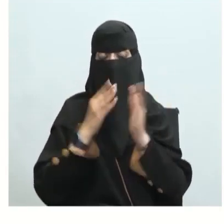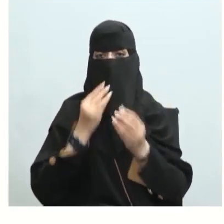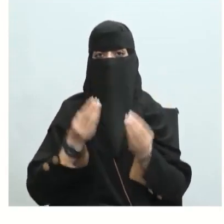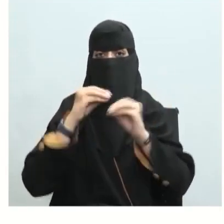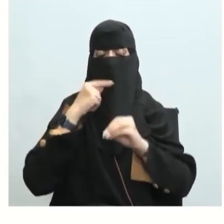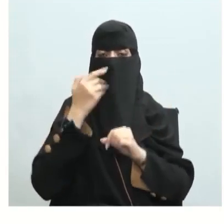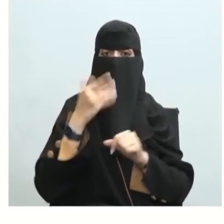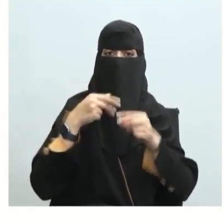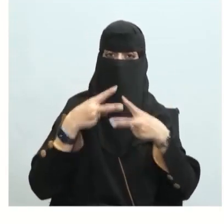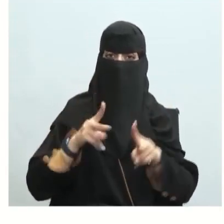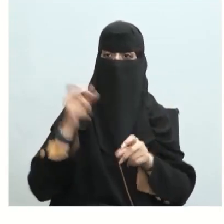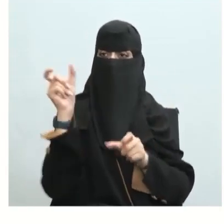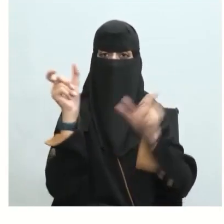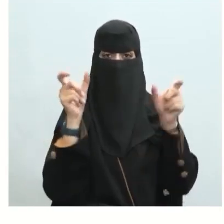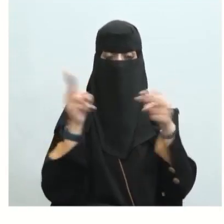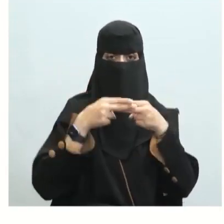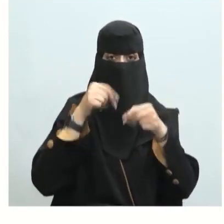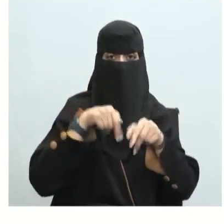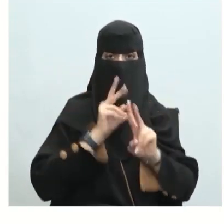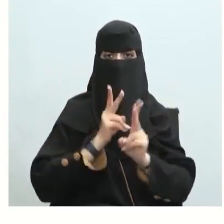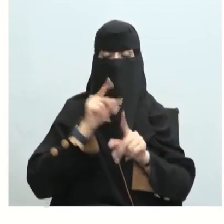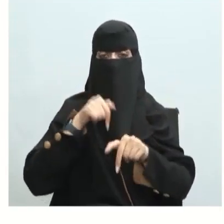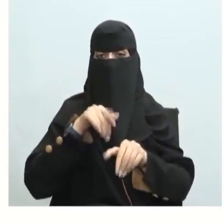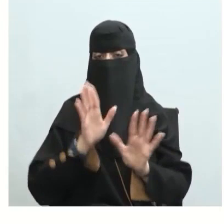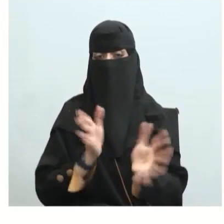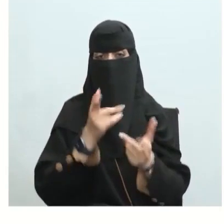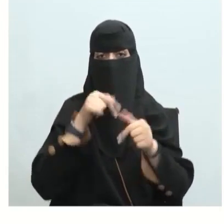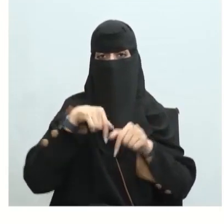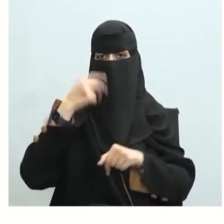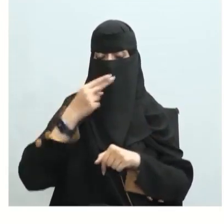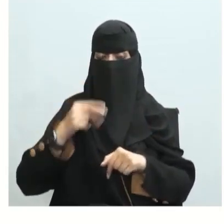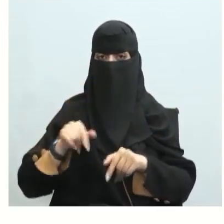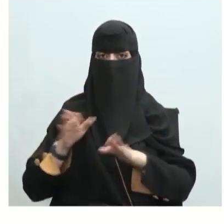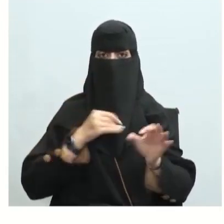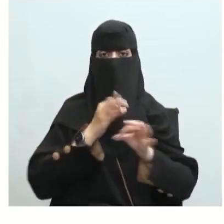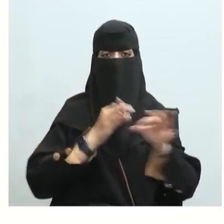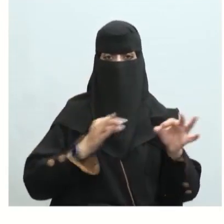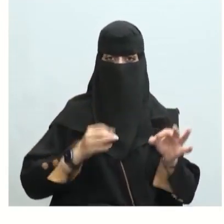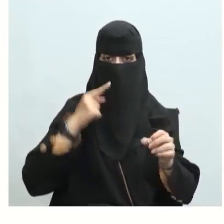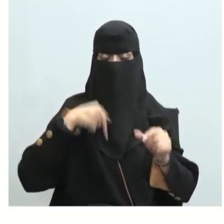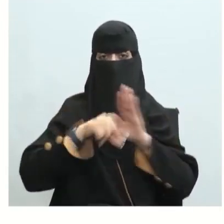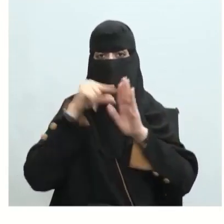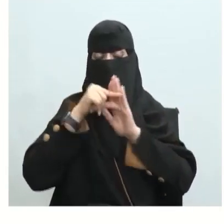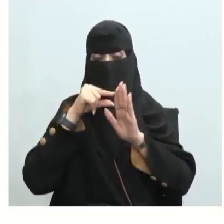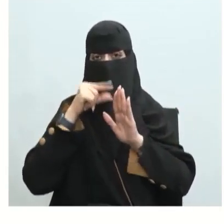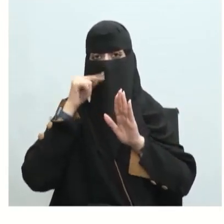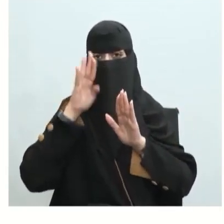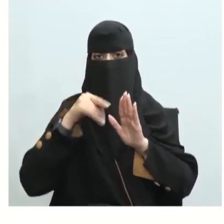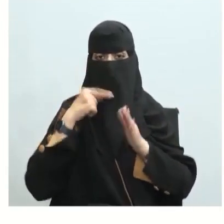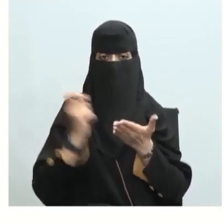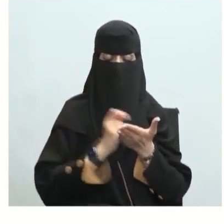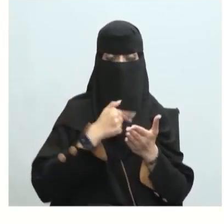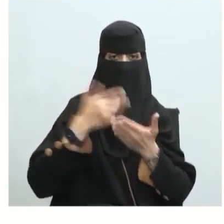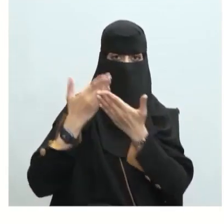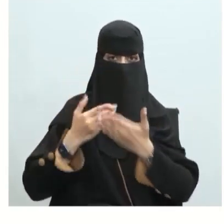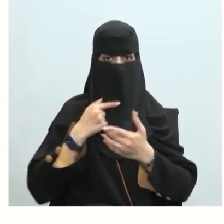تلقي كلمات افتتاحيه او ختاميه لمناسبه لمناسبه ما تصمم مخططات لموضوع موضوعاتك الكتابيه ل